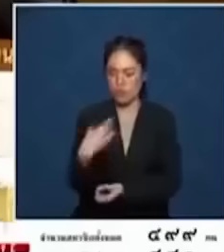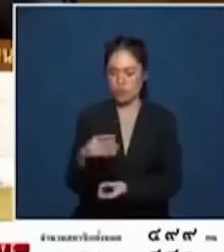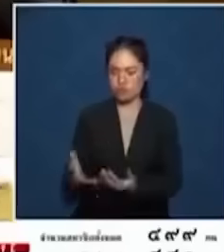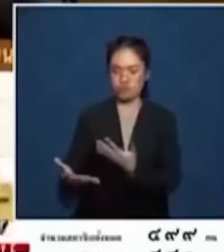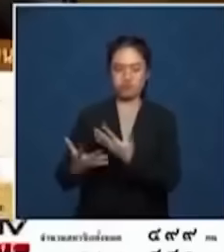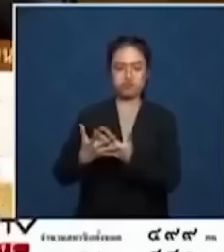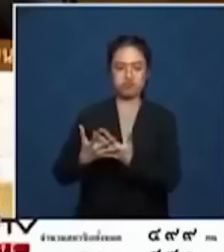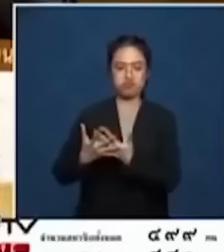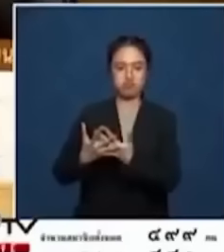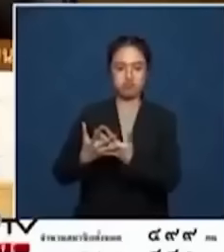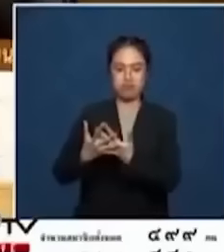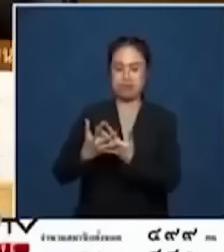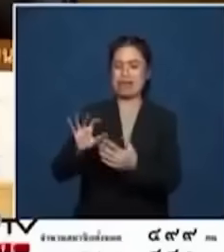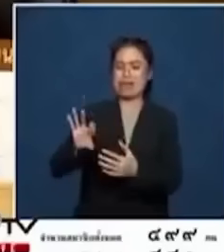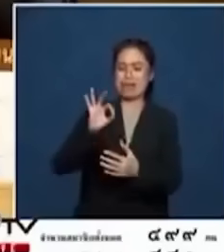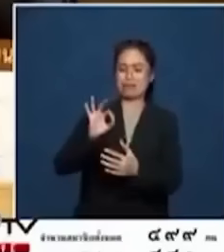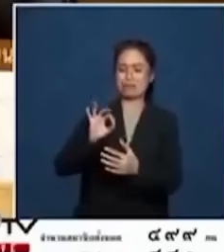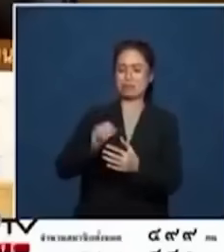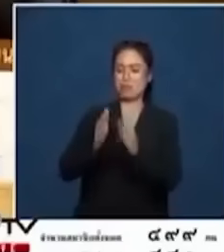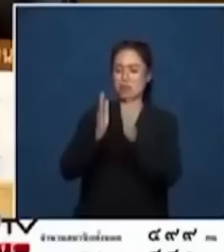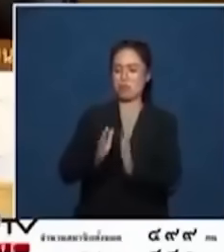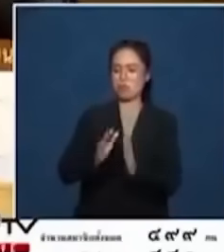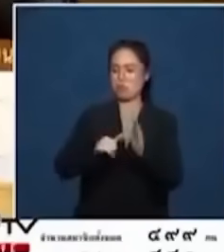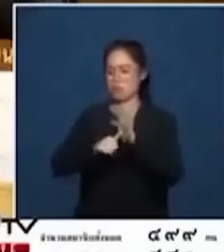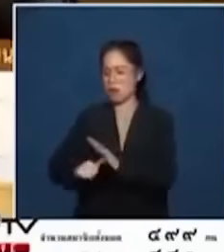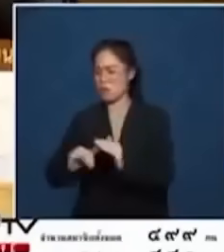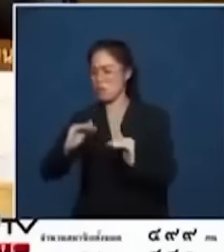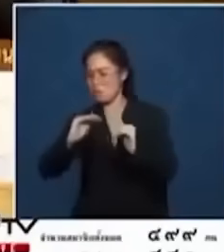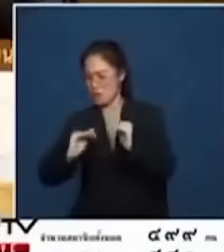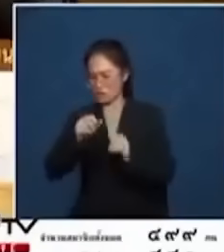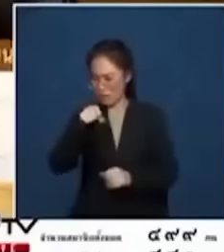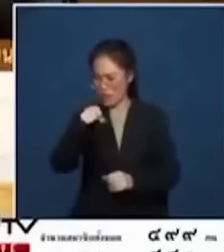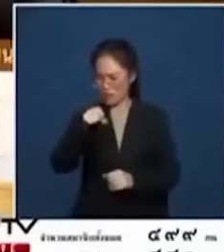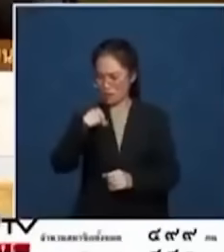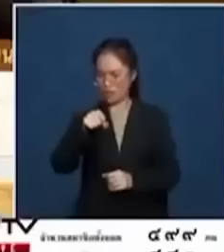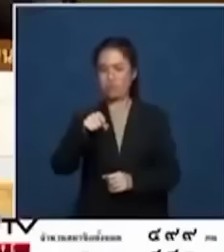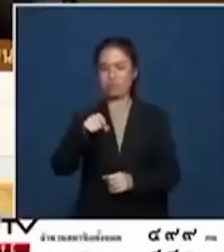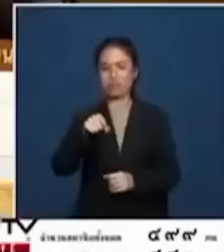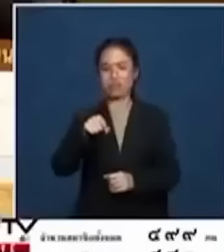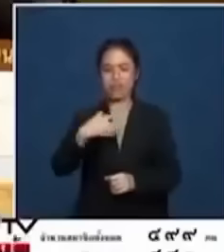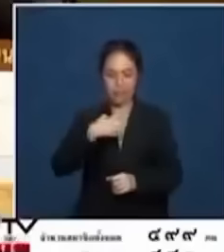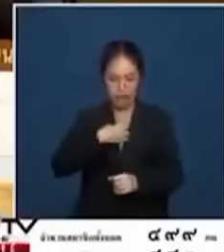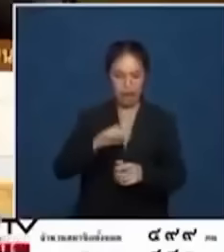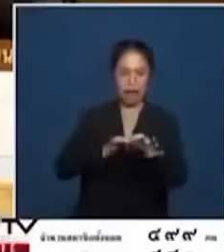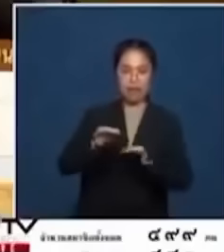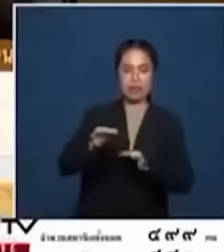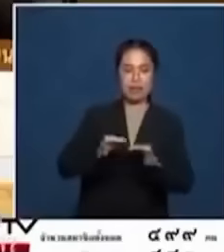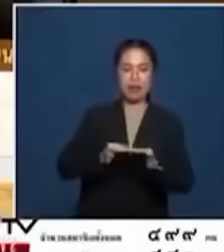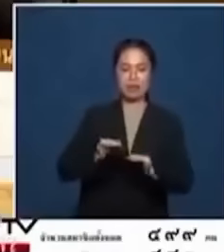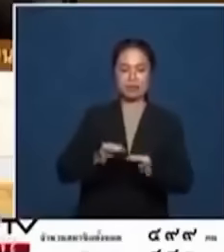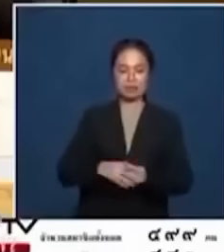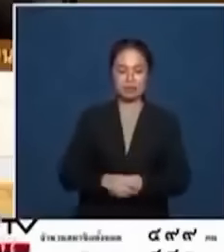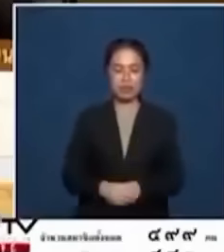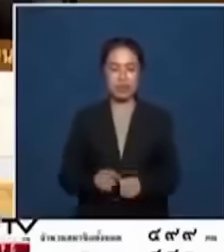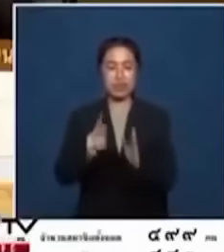จะมีความรู้สึกกับนายทักษิณแตกต่างกันออกไปแต่ถ้าเรายึดกฎหมายเป็นหลักในรายงานมีแพทย์หลายคนยืนยันว่าป่วย